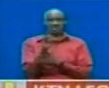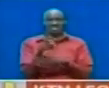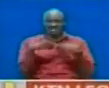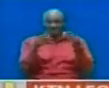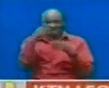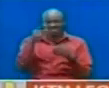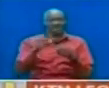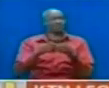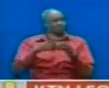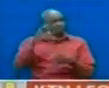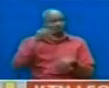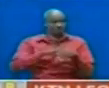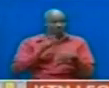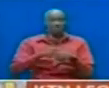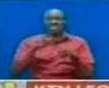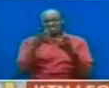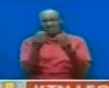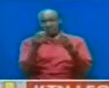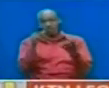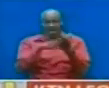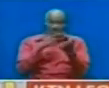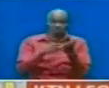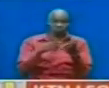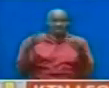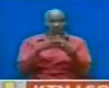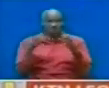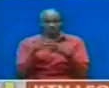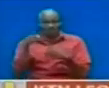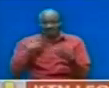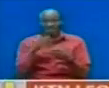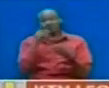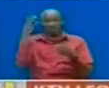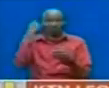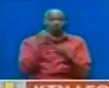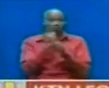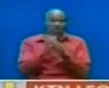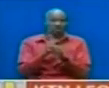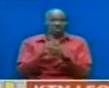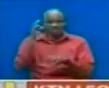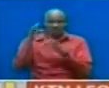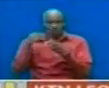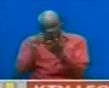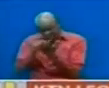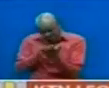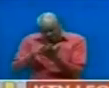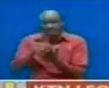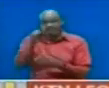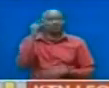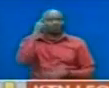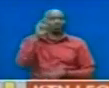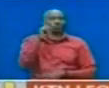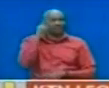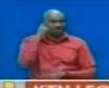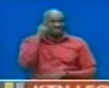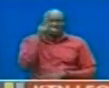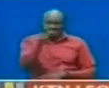her mileage in terms of simple calculations and not like the way ourselves used to be dependent on calculators. Japo